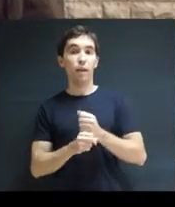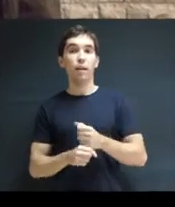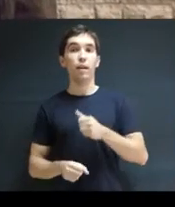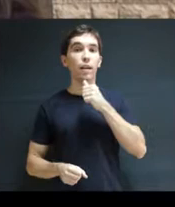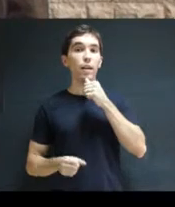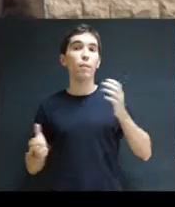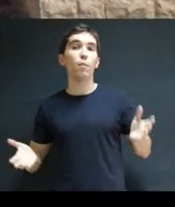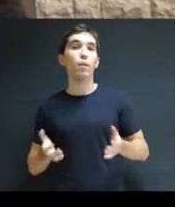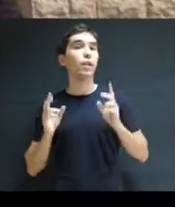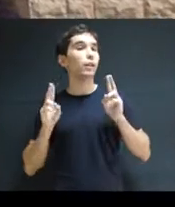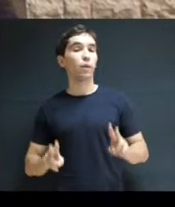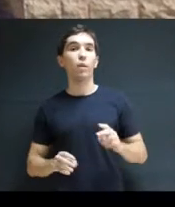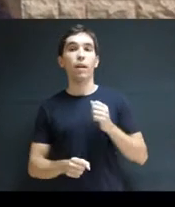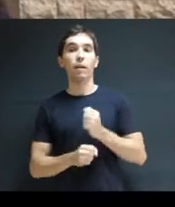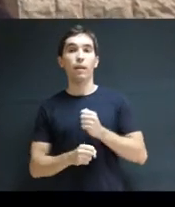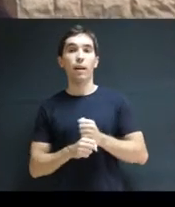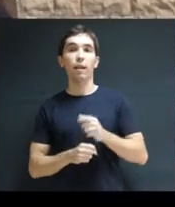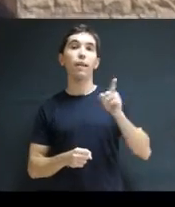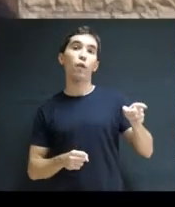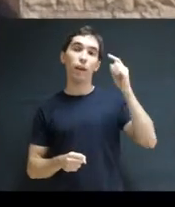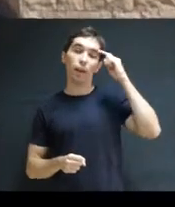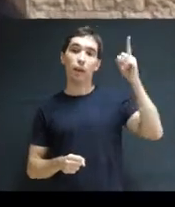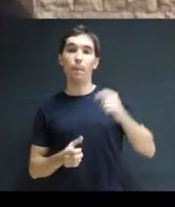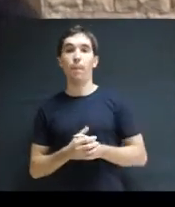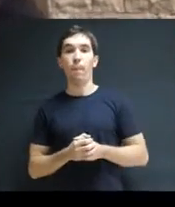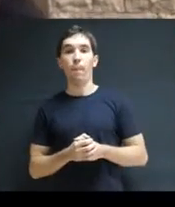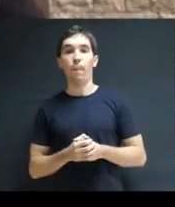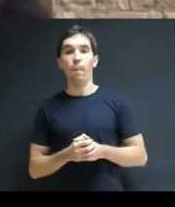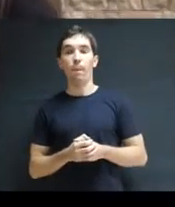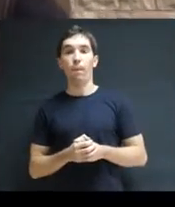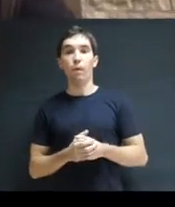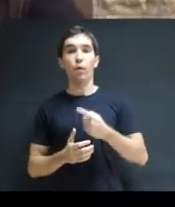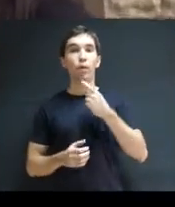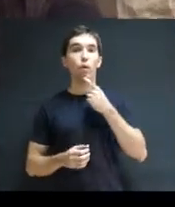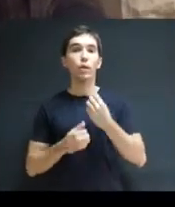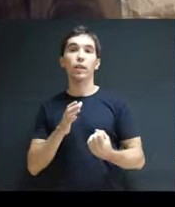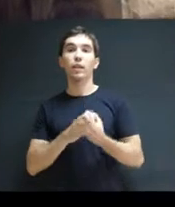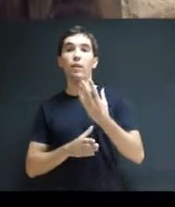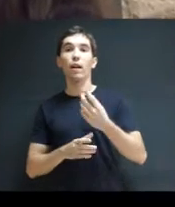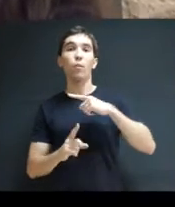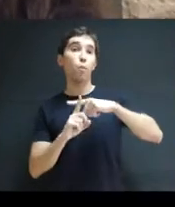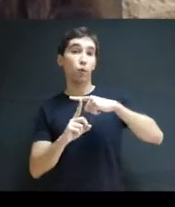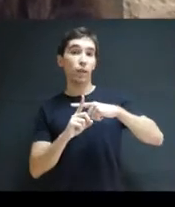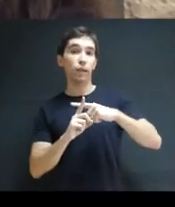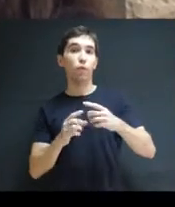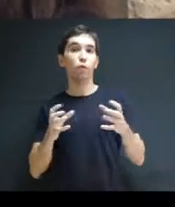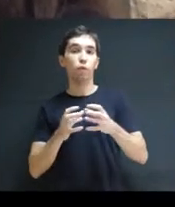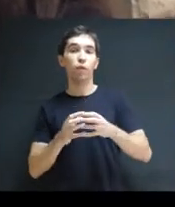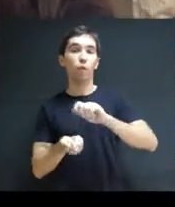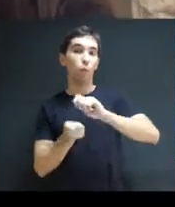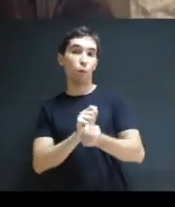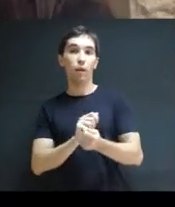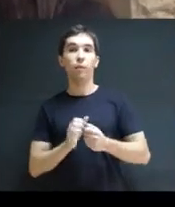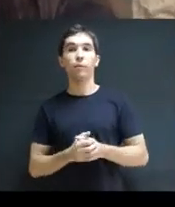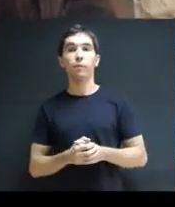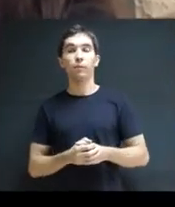i konkretne primjene njihovih ideja, koje naravno nekako stvaraju i pozitivnu društvenu promjenu.